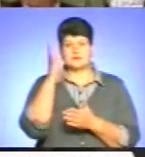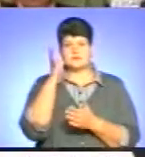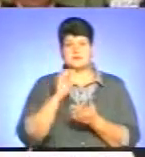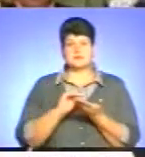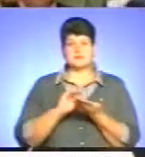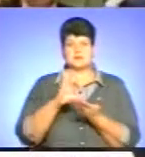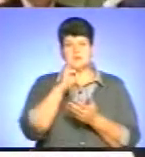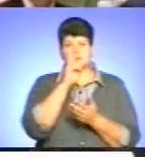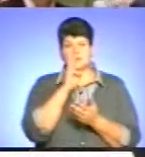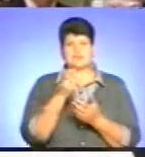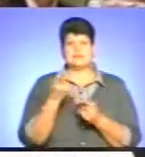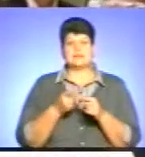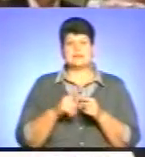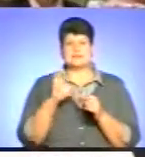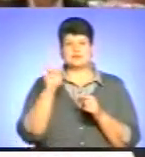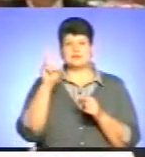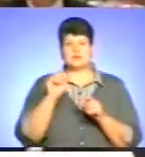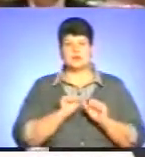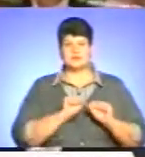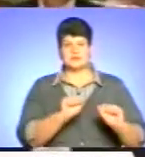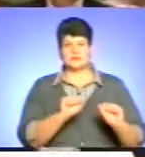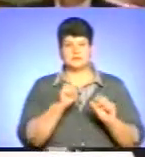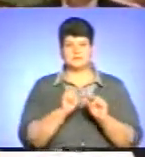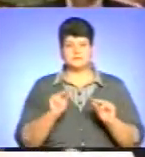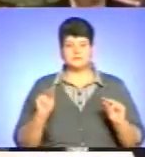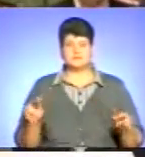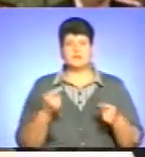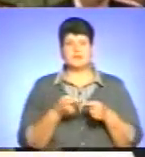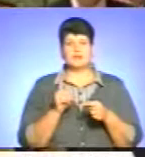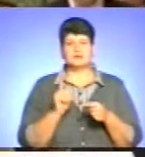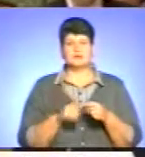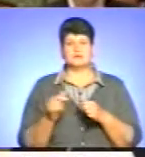– це соціальний захист педагогів і технічне забезпечення школи новими